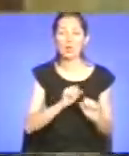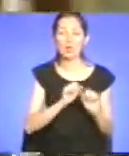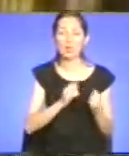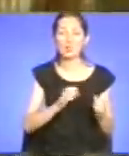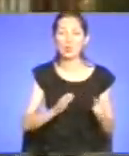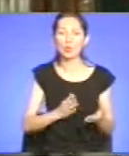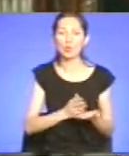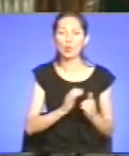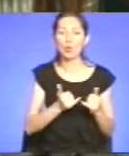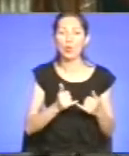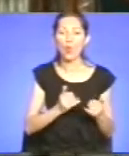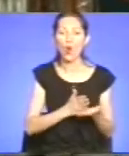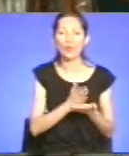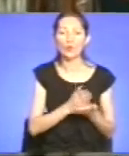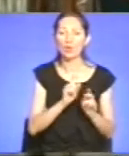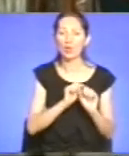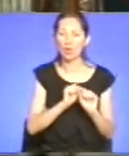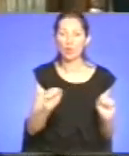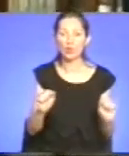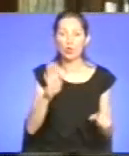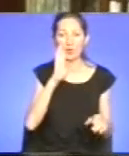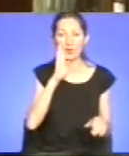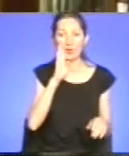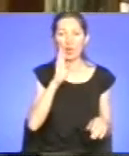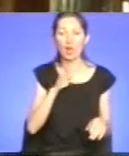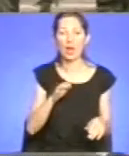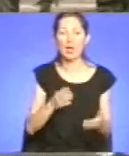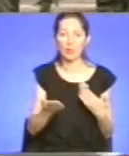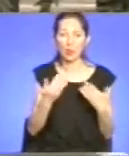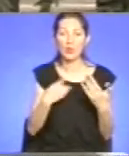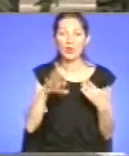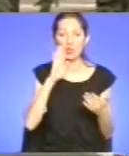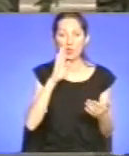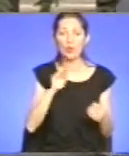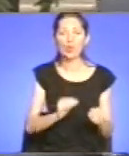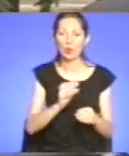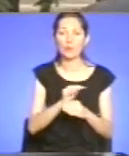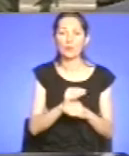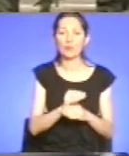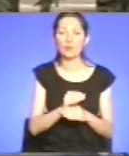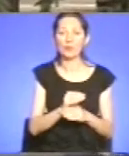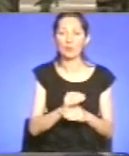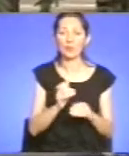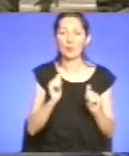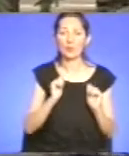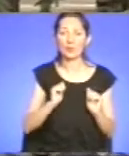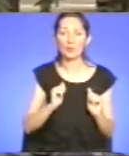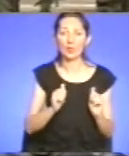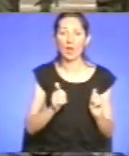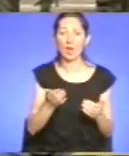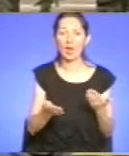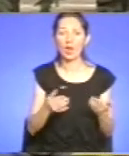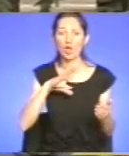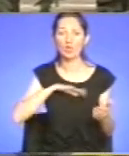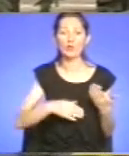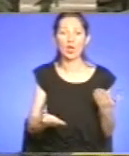Ольга. Спілкування із Світланою Драган додає душевної рівноваги. В першу чергу, дійсно, жінки з характером, які чогось